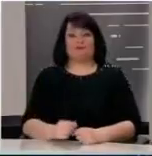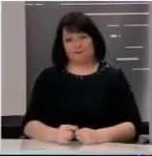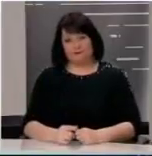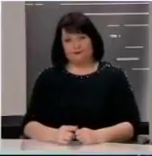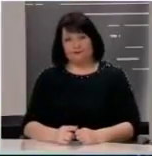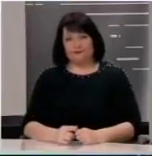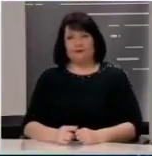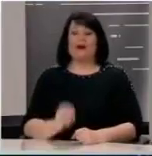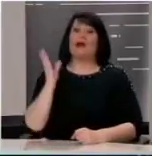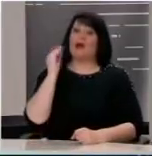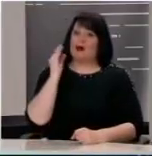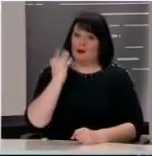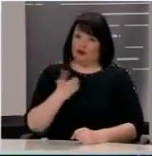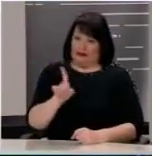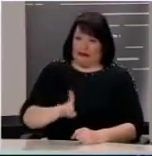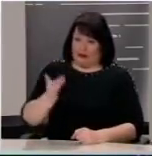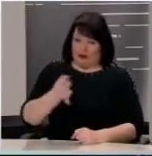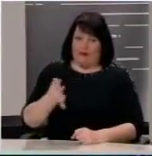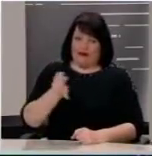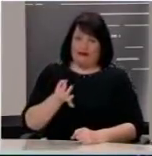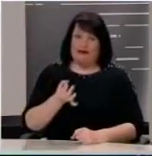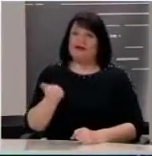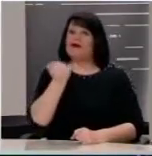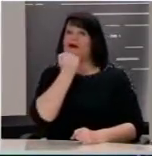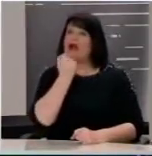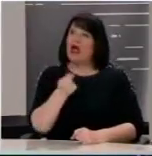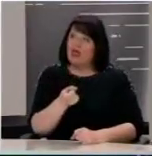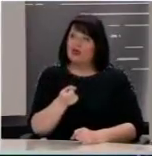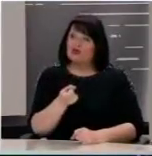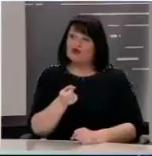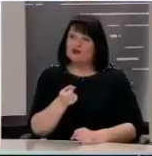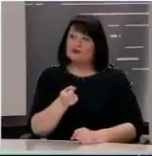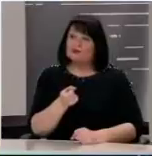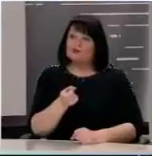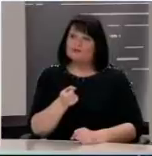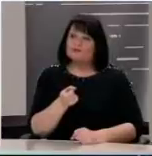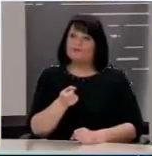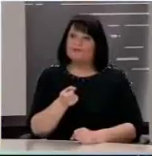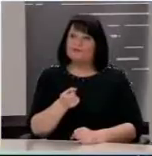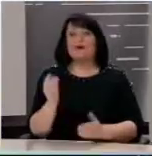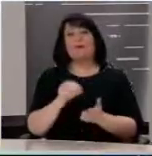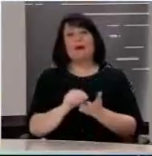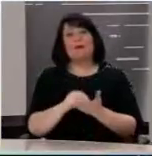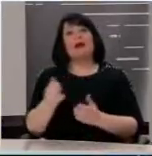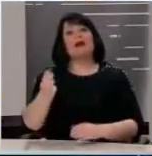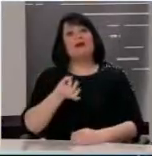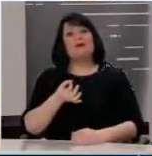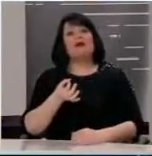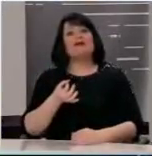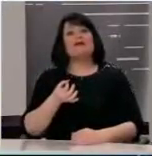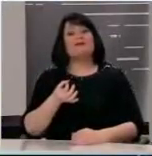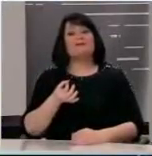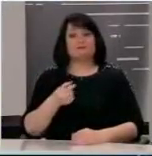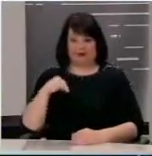Σας άκουσα όμως, κύριε Μητσοτάκη, κάνατε το λάθος μάλλον να μιλήσετε για άλλη μια φορά